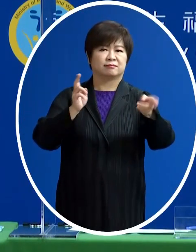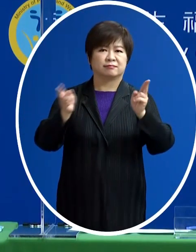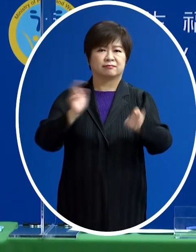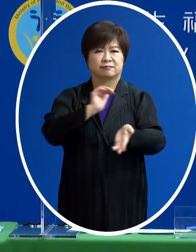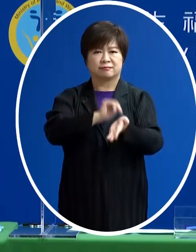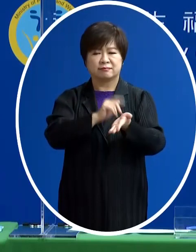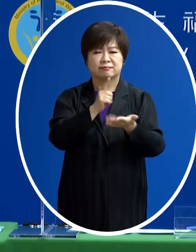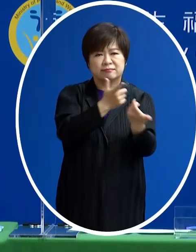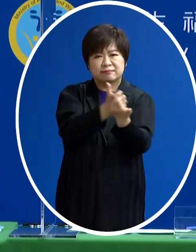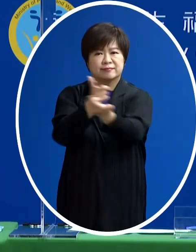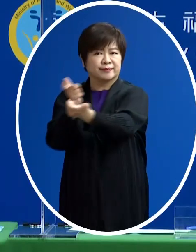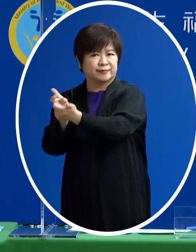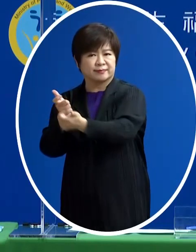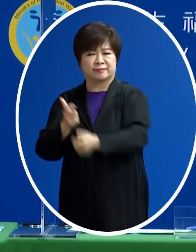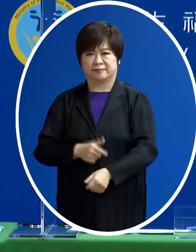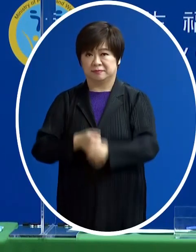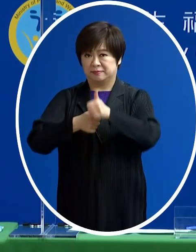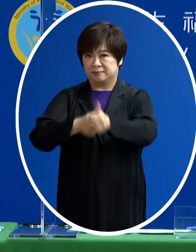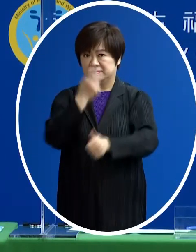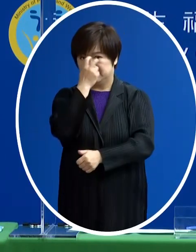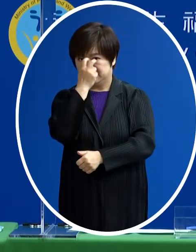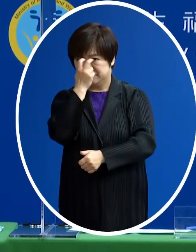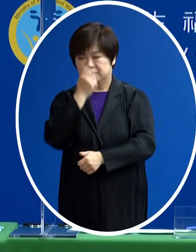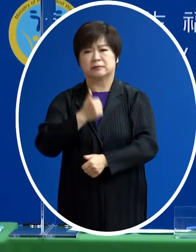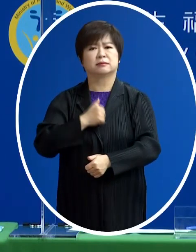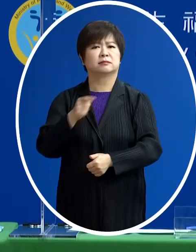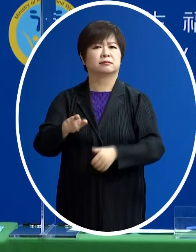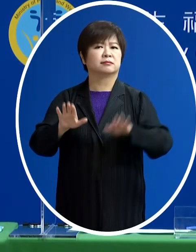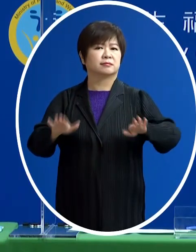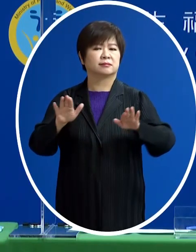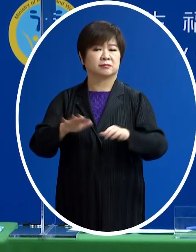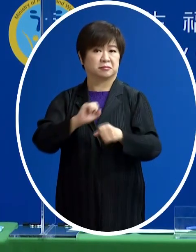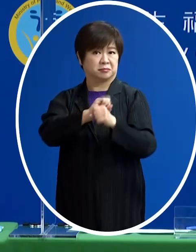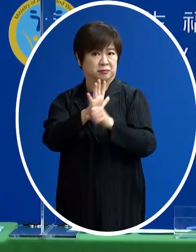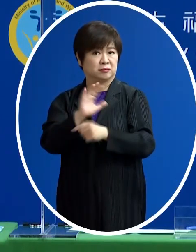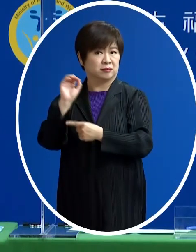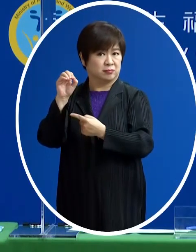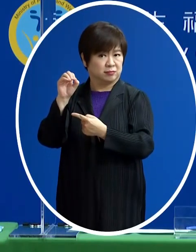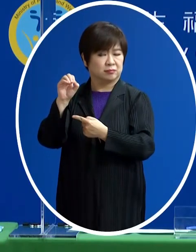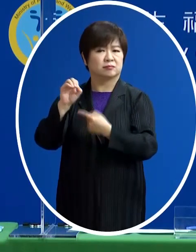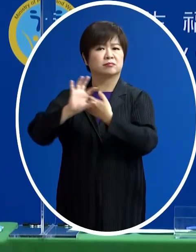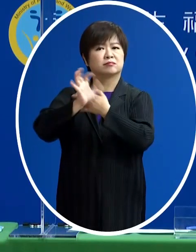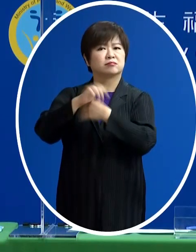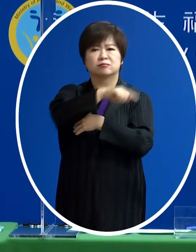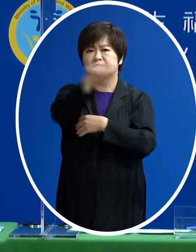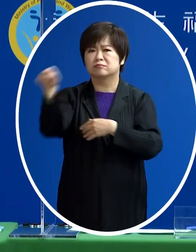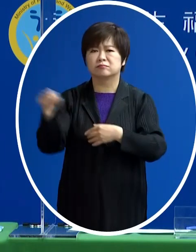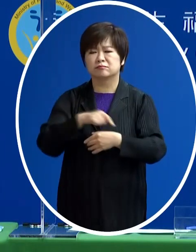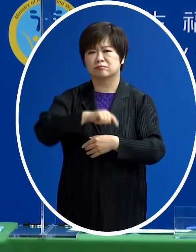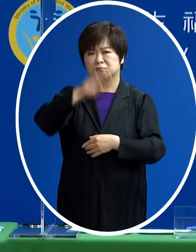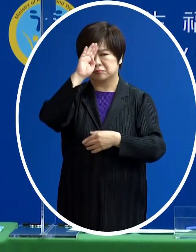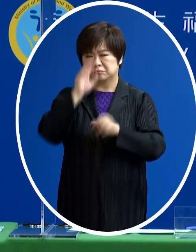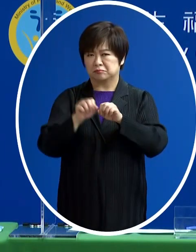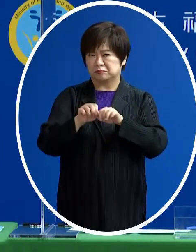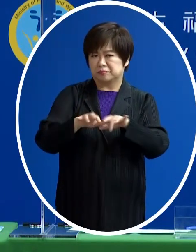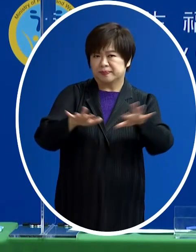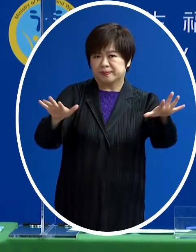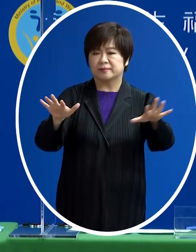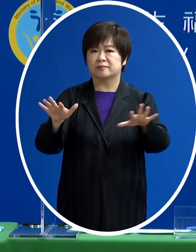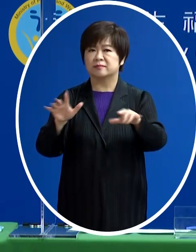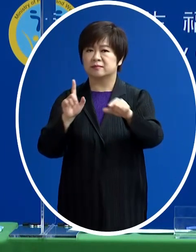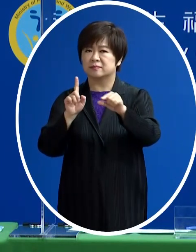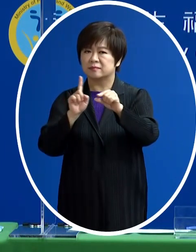疗资源哈，那也观察到就是说，确实在目前这个 Omicron， 而且这个国际上的疫情比较处于这个中后